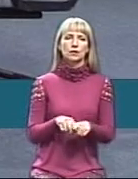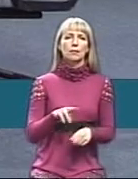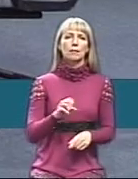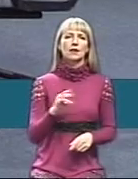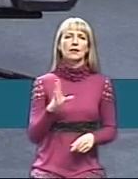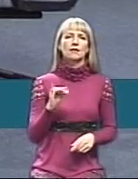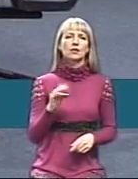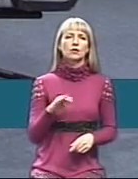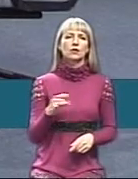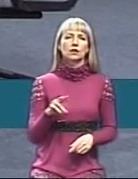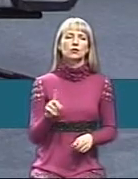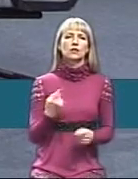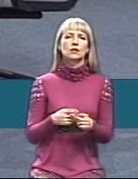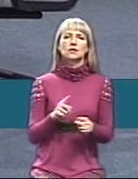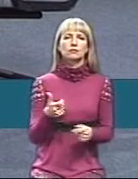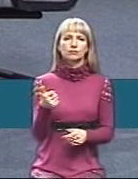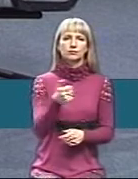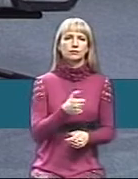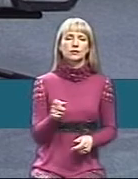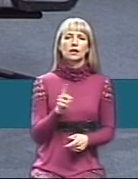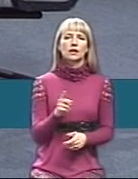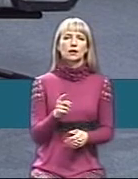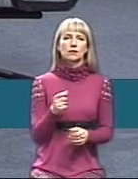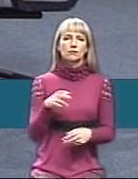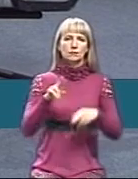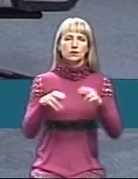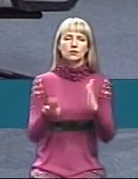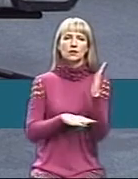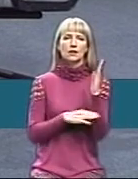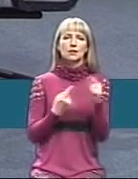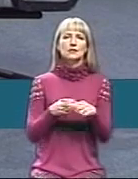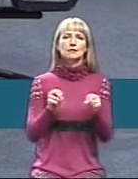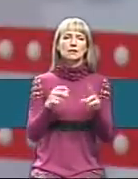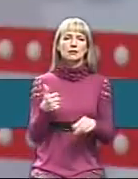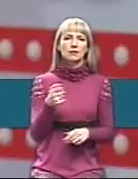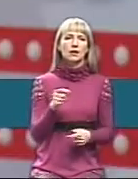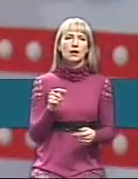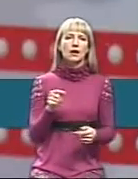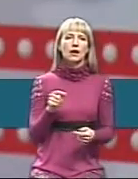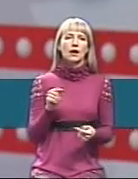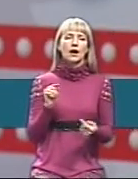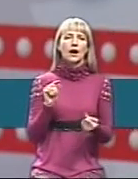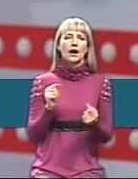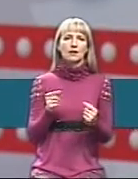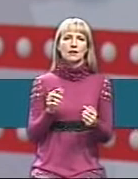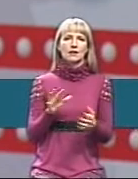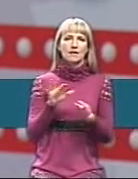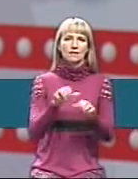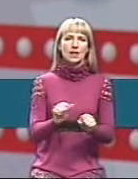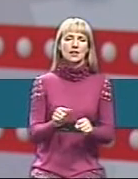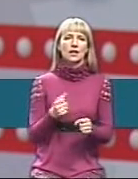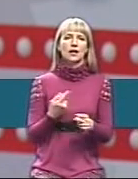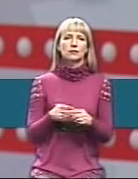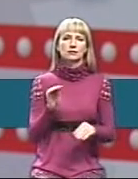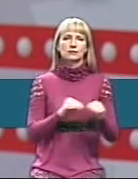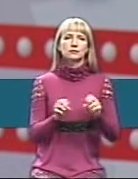що це за розчин, яким обробляють дерева? Це спеціальне средство антивандальне, як ми його називаємо.